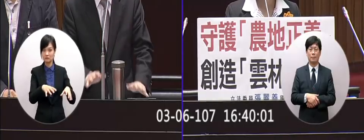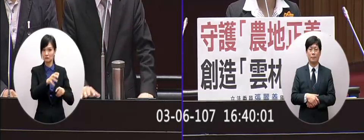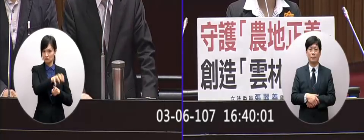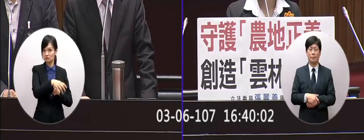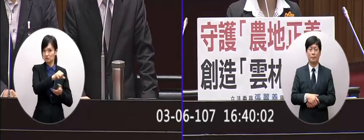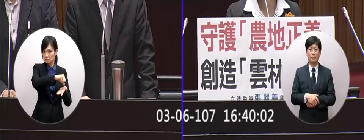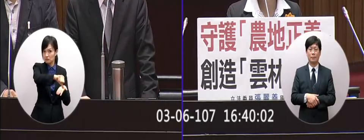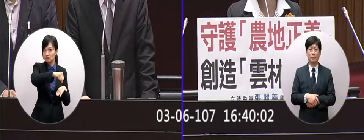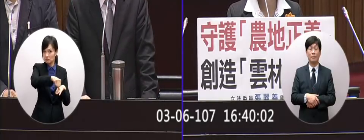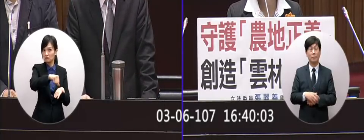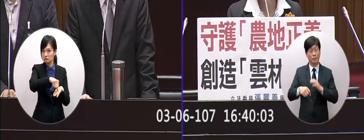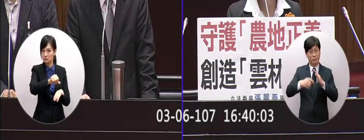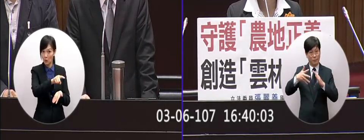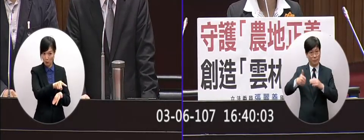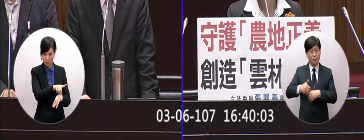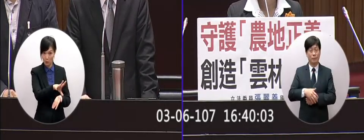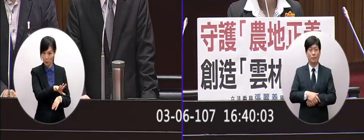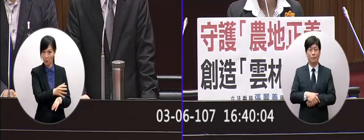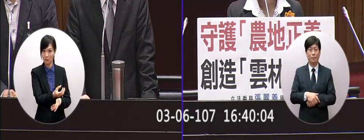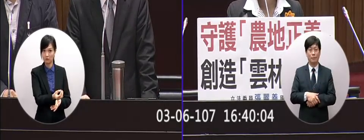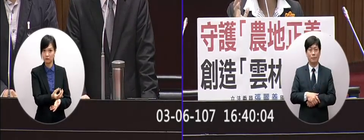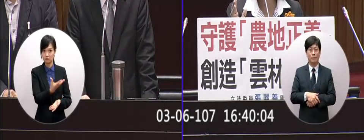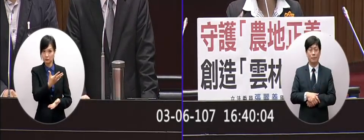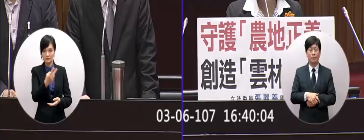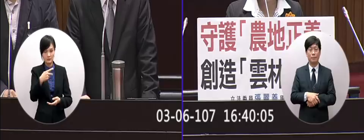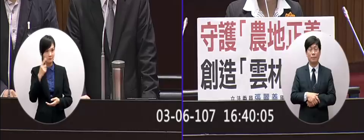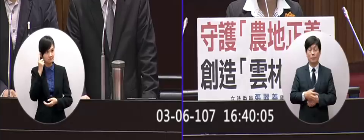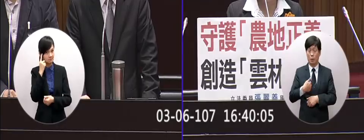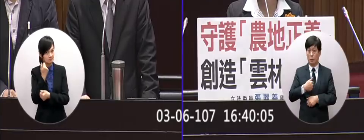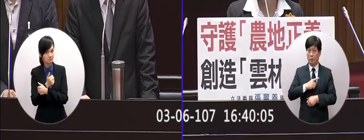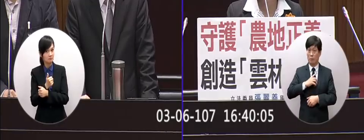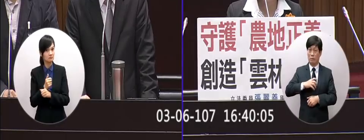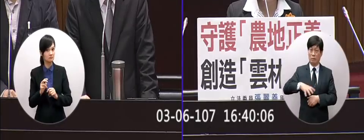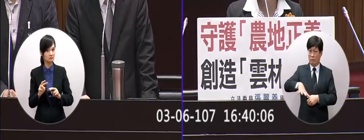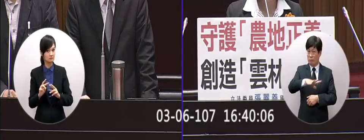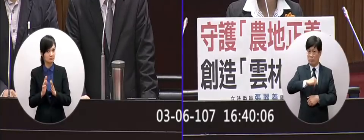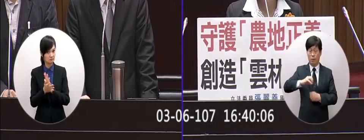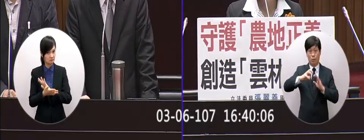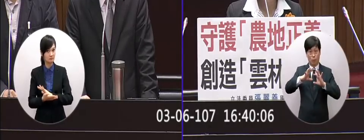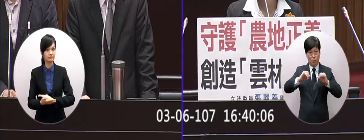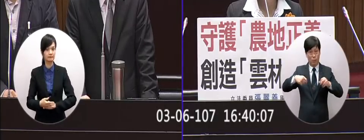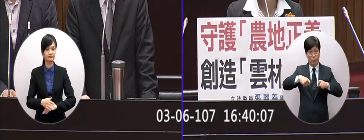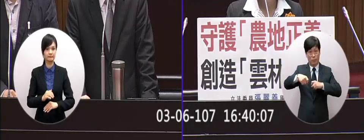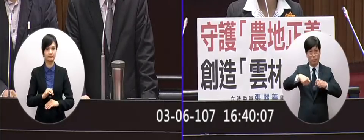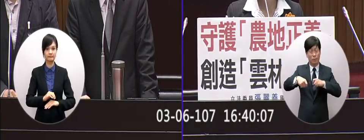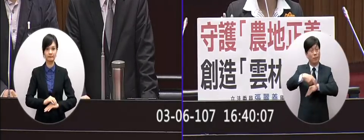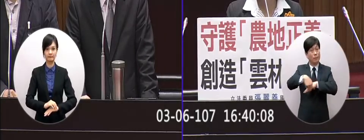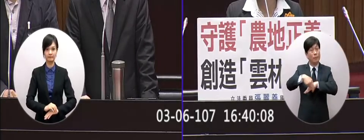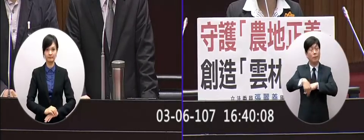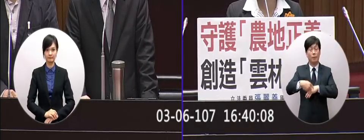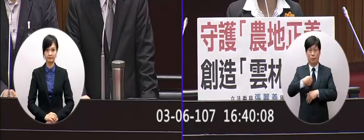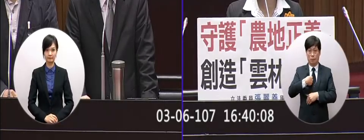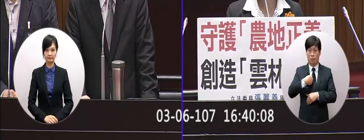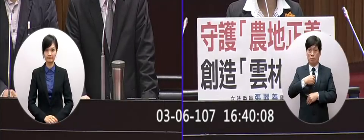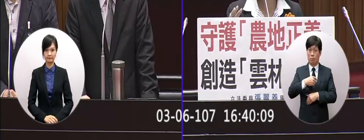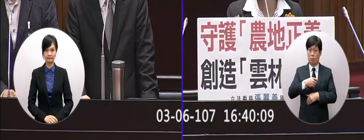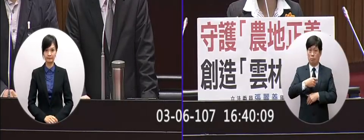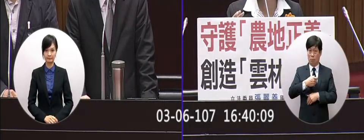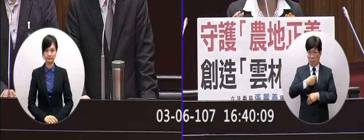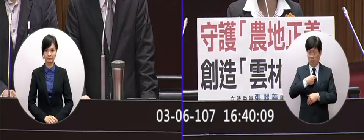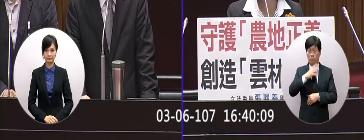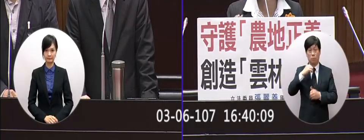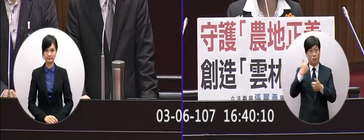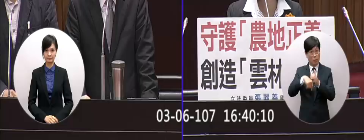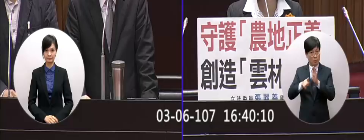好， 我们才会考量 把它 作为农地。 针对我们整个国土计划，我除了要